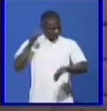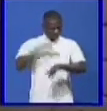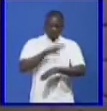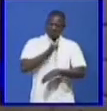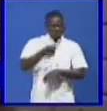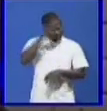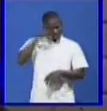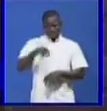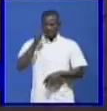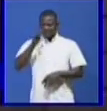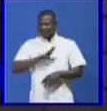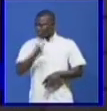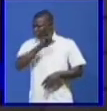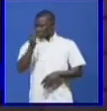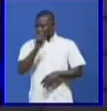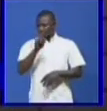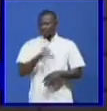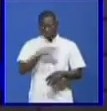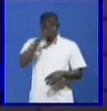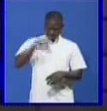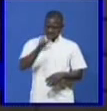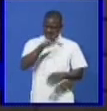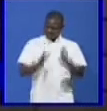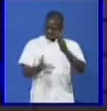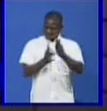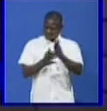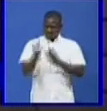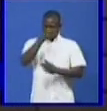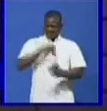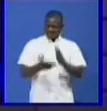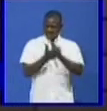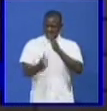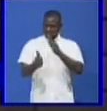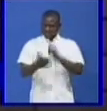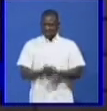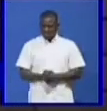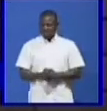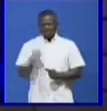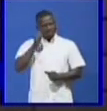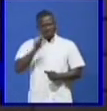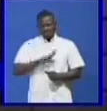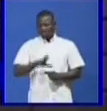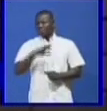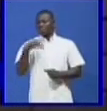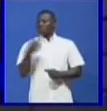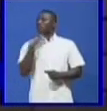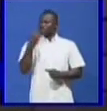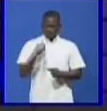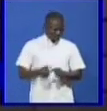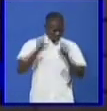tant que technicienne qualifiée. Je ne peux pas dire que c'est parce que c'est une dame qu'elle n'est pas à la hauteur de ses tâches.